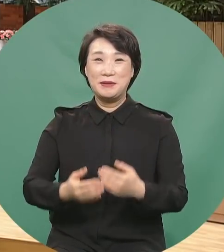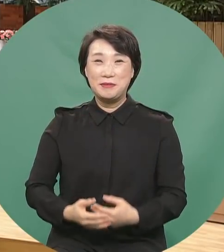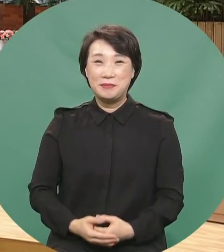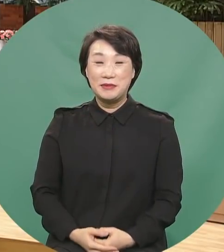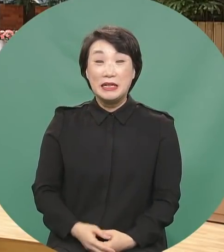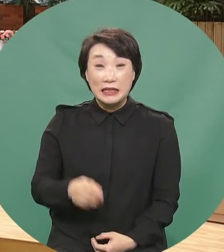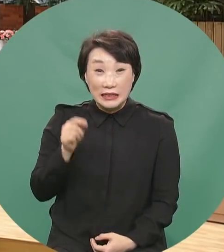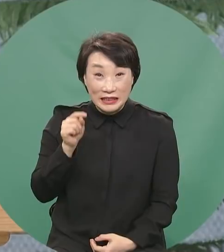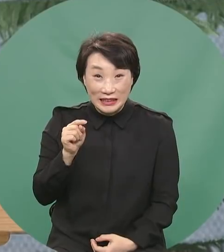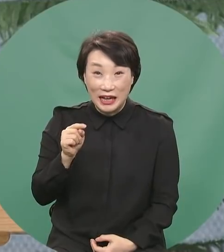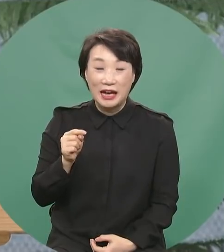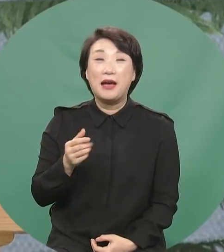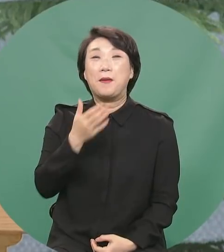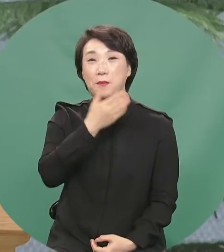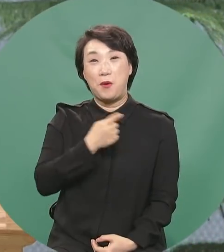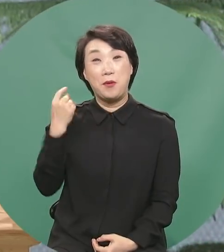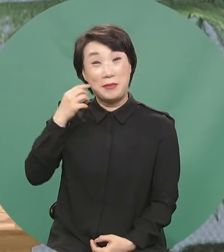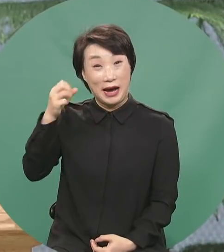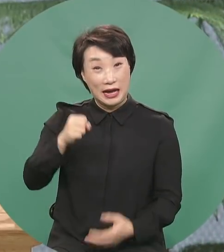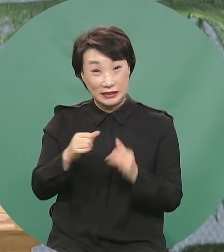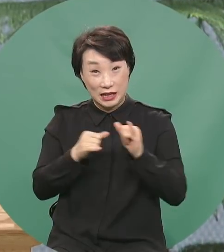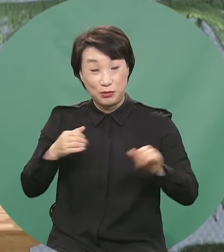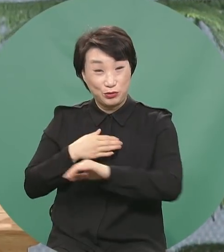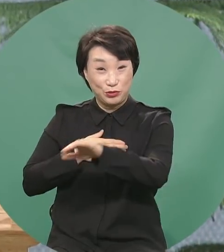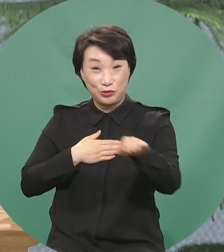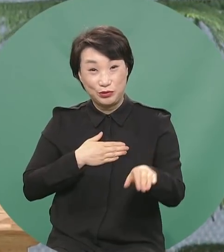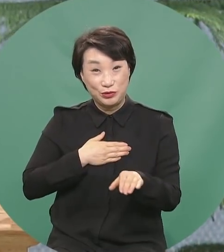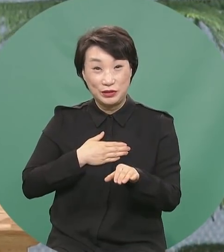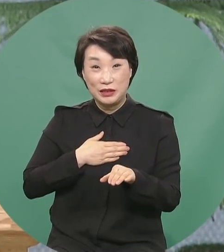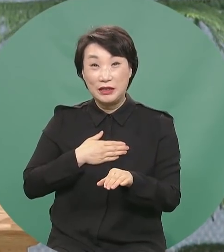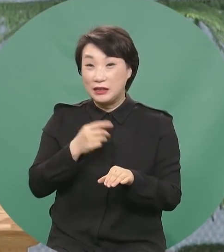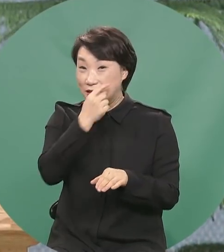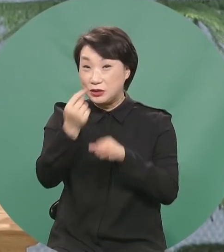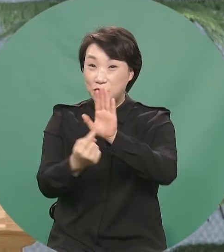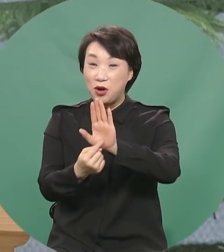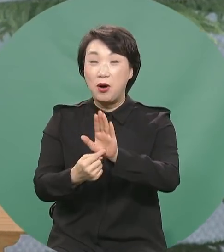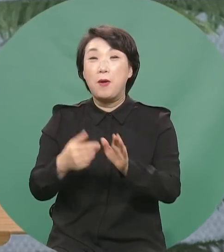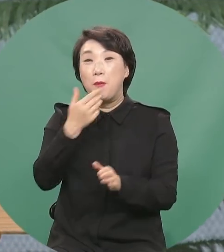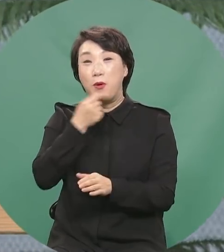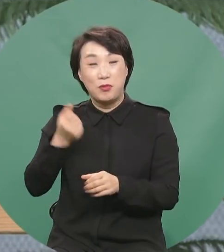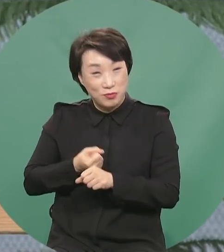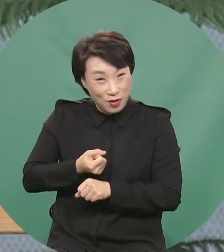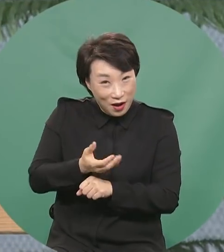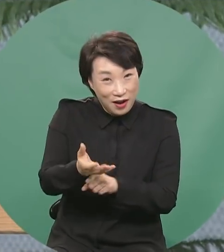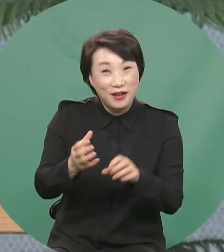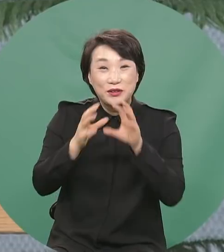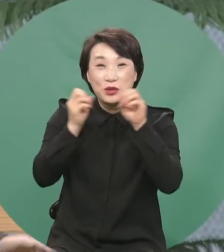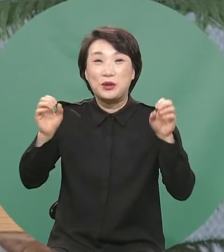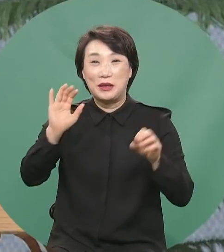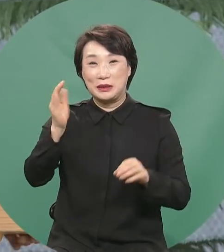할렐루야. 이것이 복음을 가진 자의 증거가 복음을 음반해서 나눠주는 것이라.